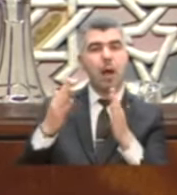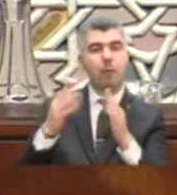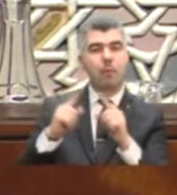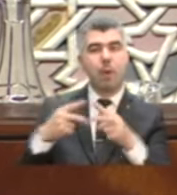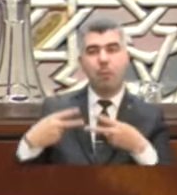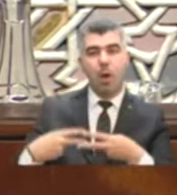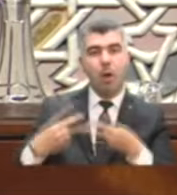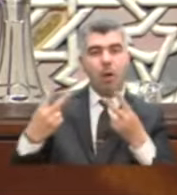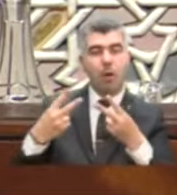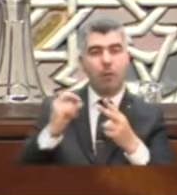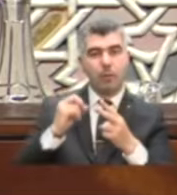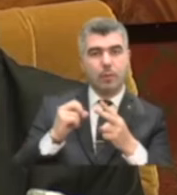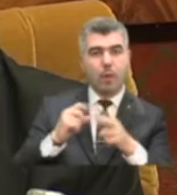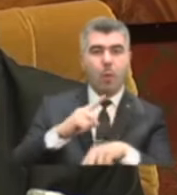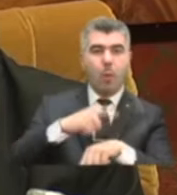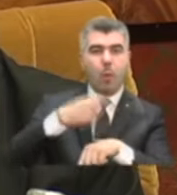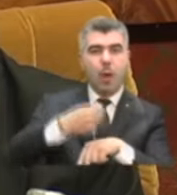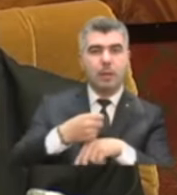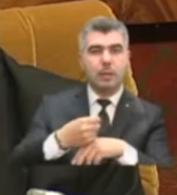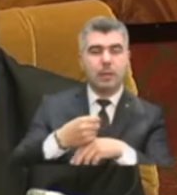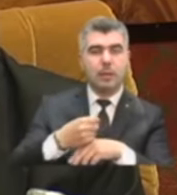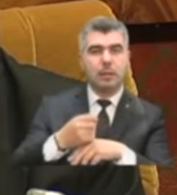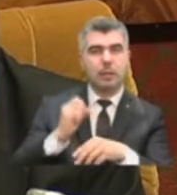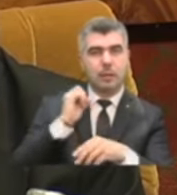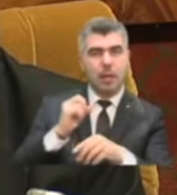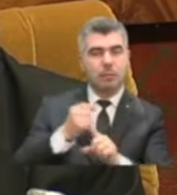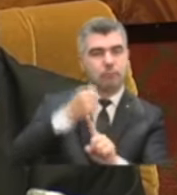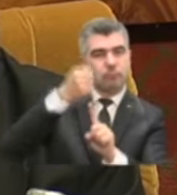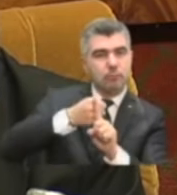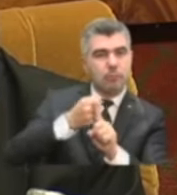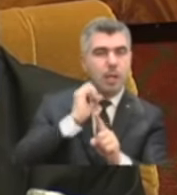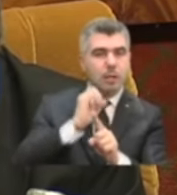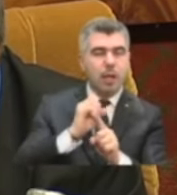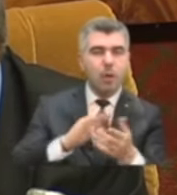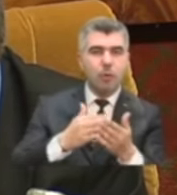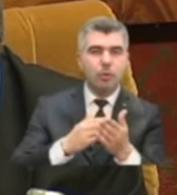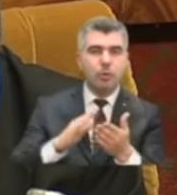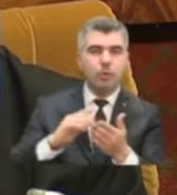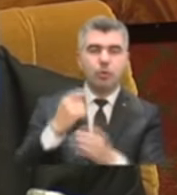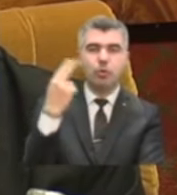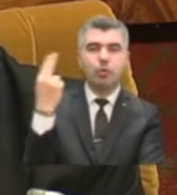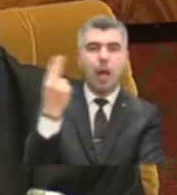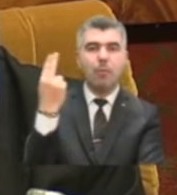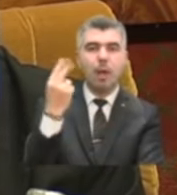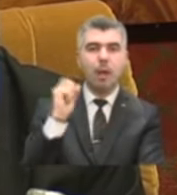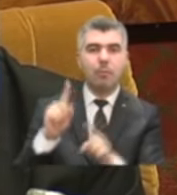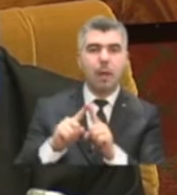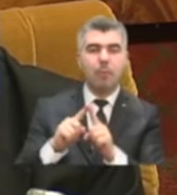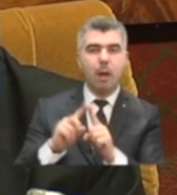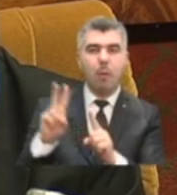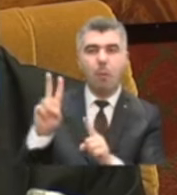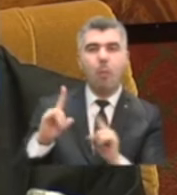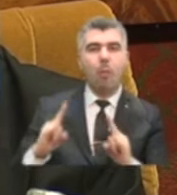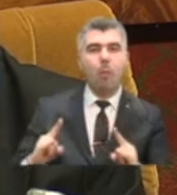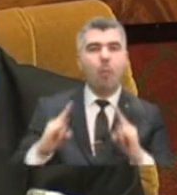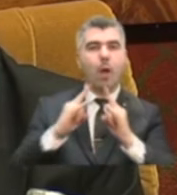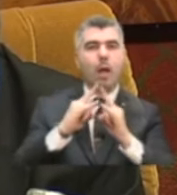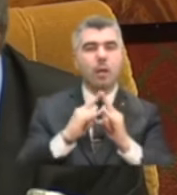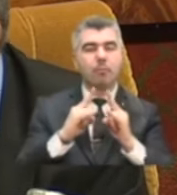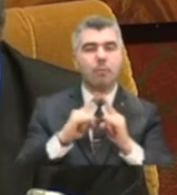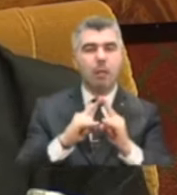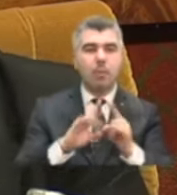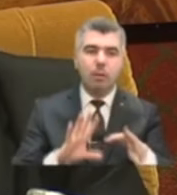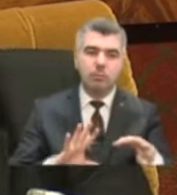الوطني للتخييم في وقت مبكر، كما نحيي العمل المتميز الذي تقوم به الجامعه الوطنيه للتخييم على اسهامها القيم كشريك لكم